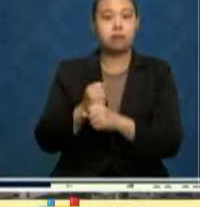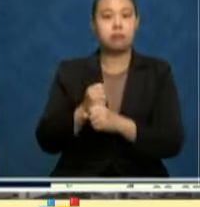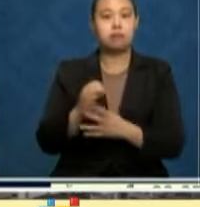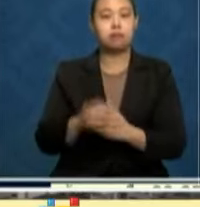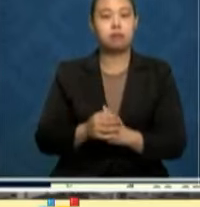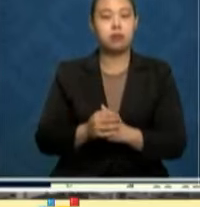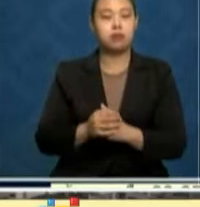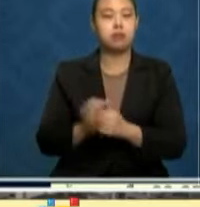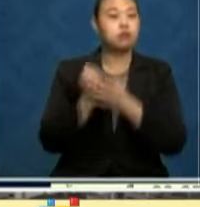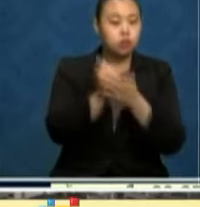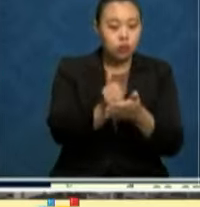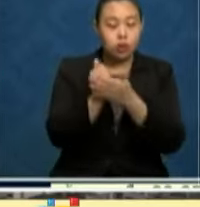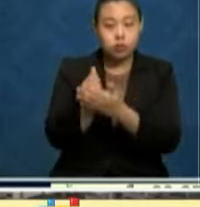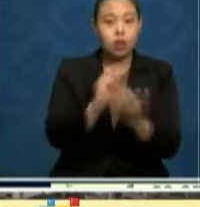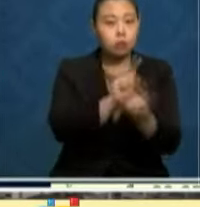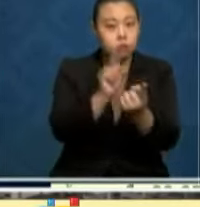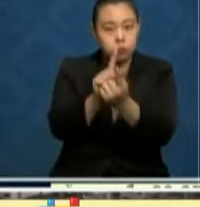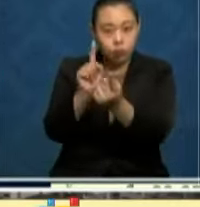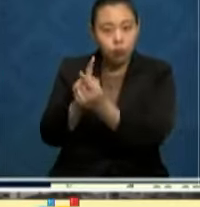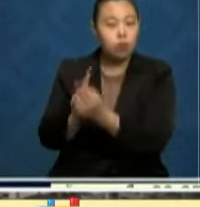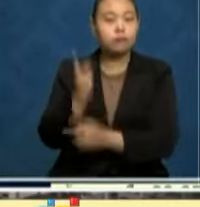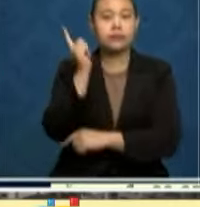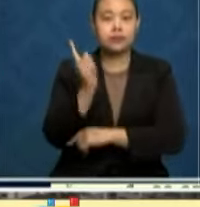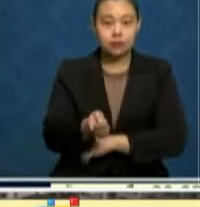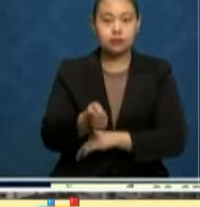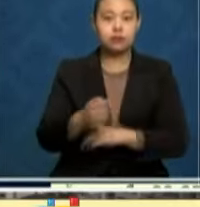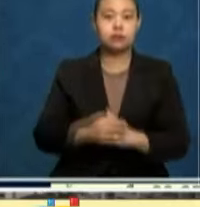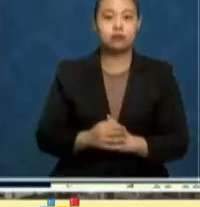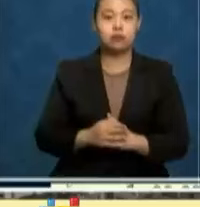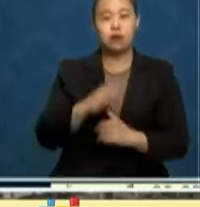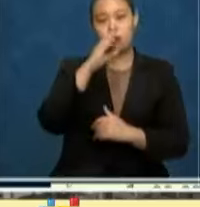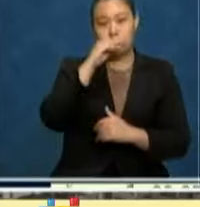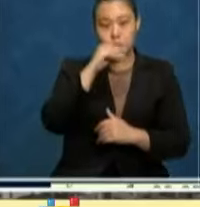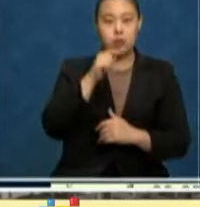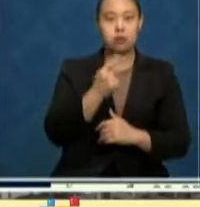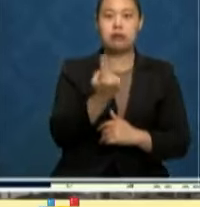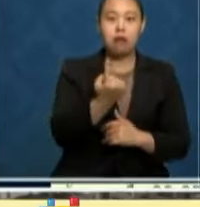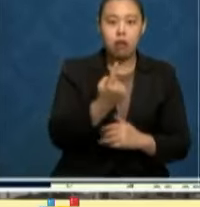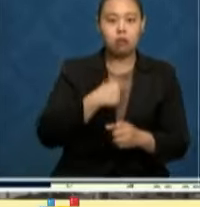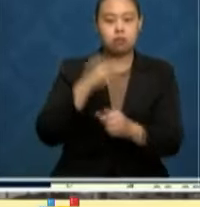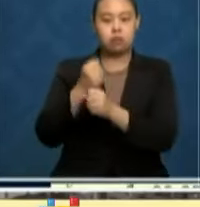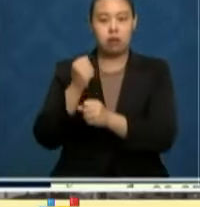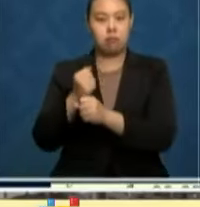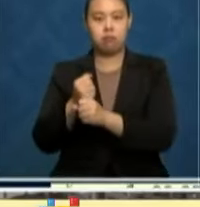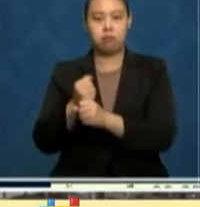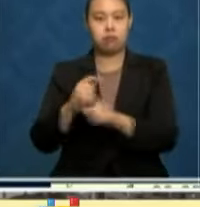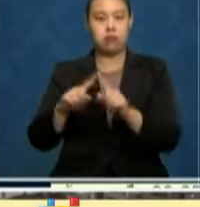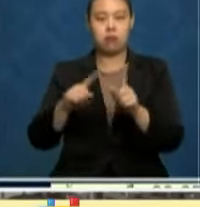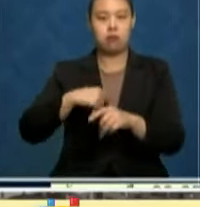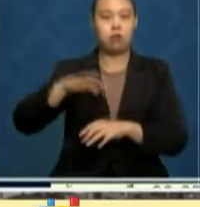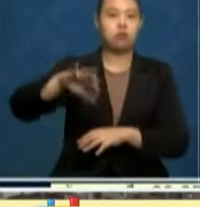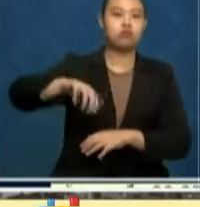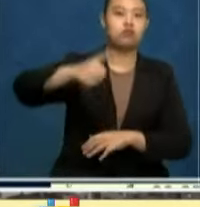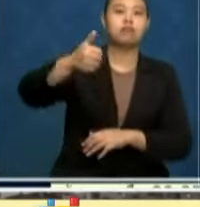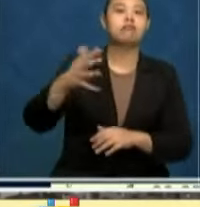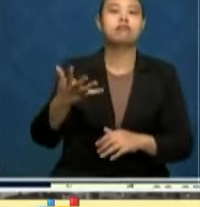ต่ทำไม่ใช่มีแต่พูดแล้วก็ต้องฟัง โหนี่พอมาอยู่มหาดไทยแล้วเจ็บ